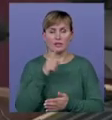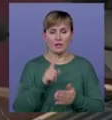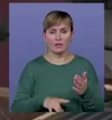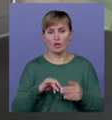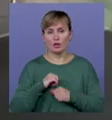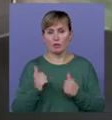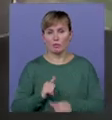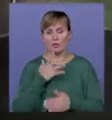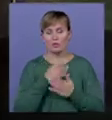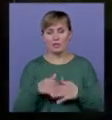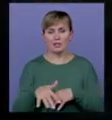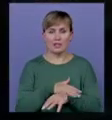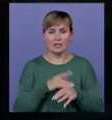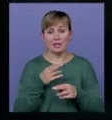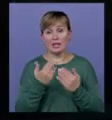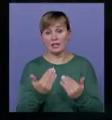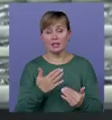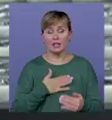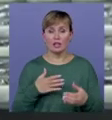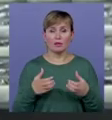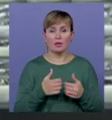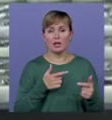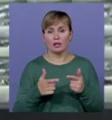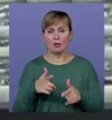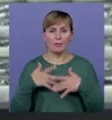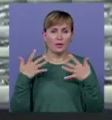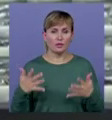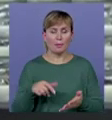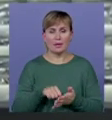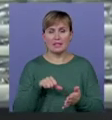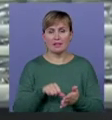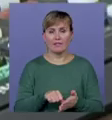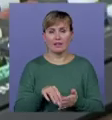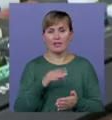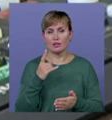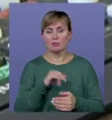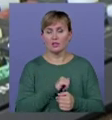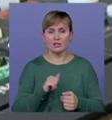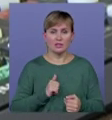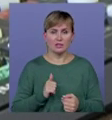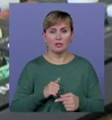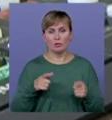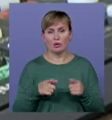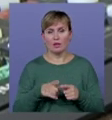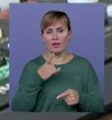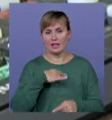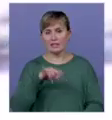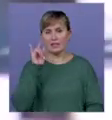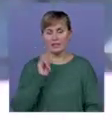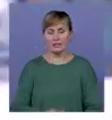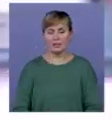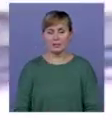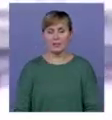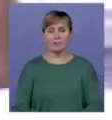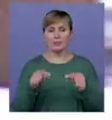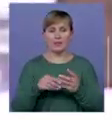и любовь своих зрителей. Именно для них наша команда готовит масштабное представление в одном из самых живописных уголков Казахстана.